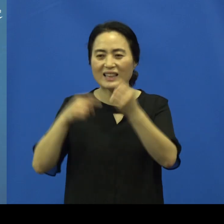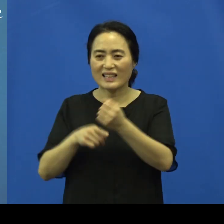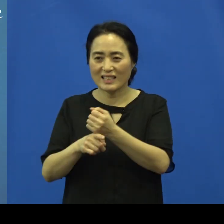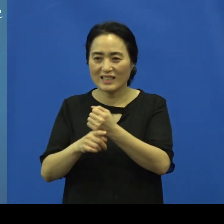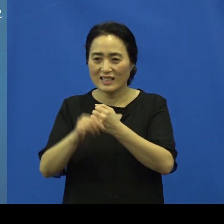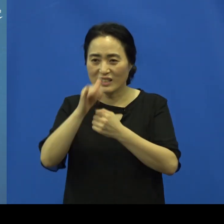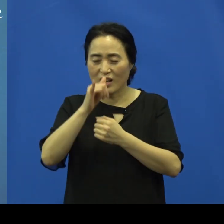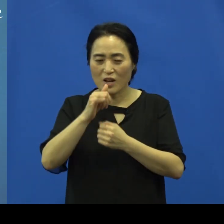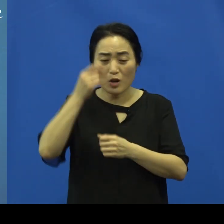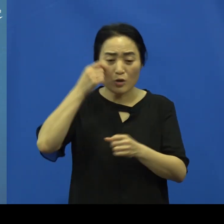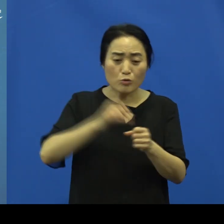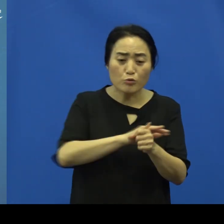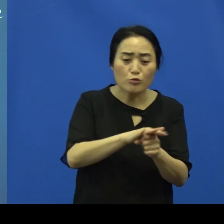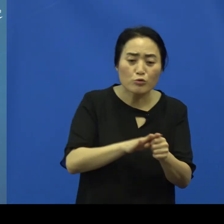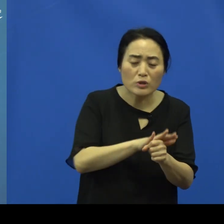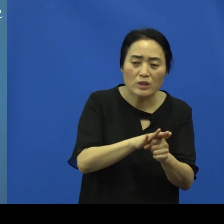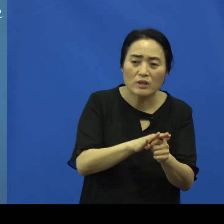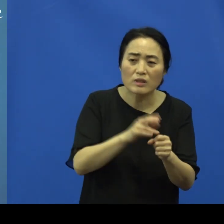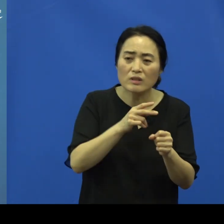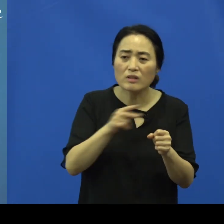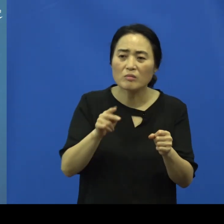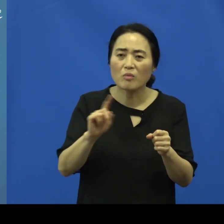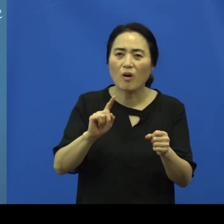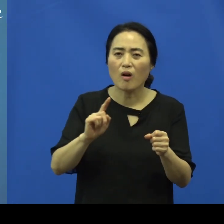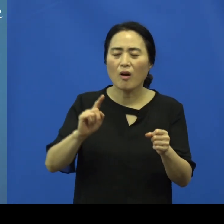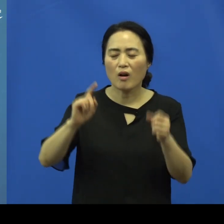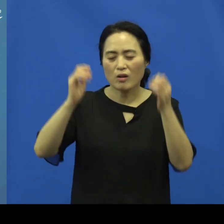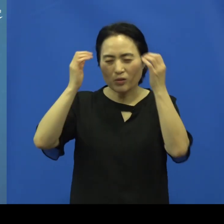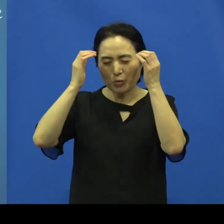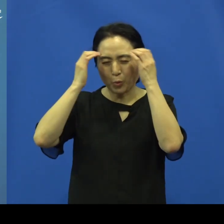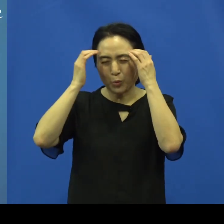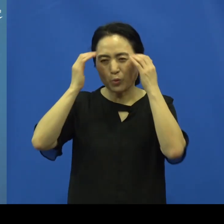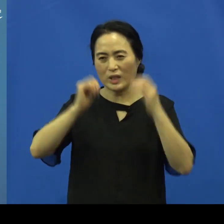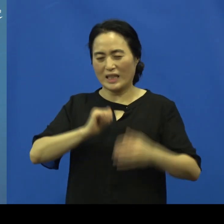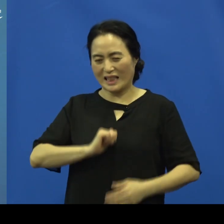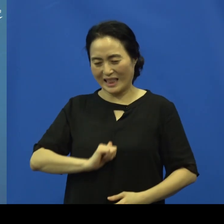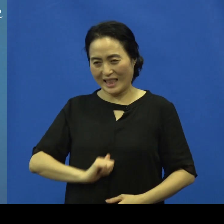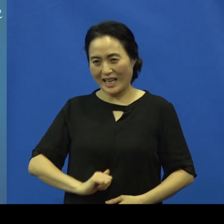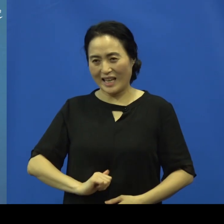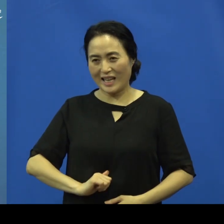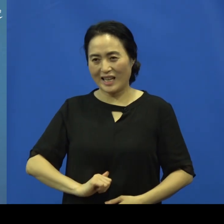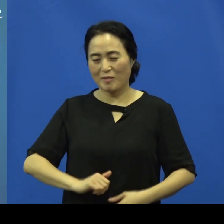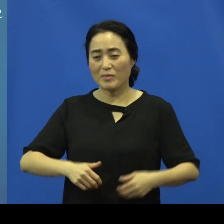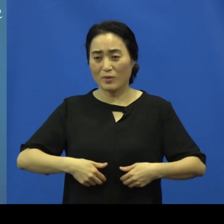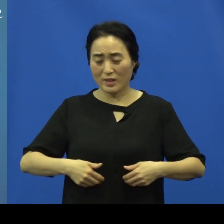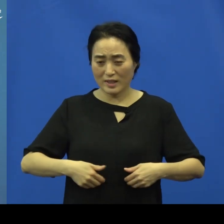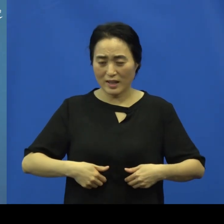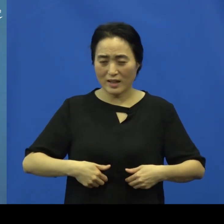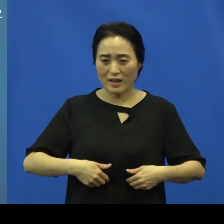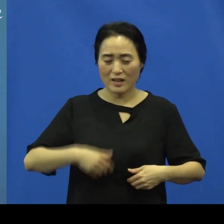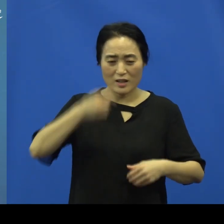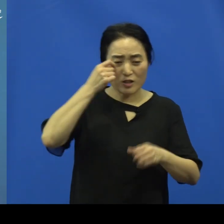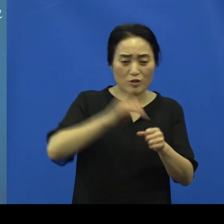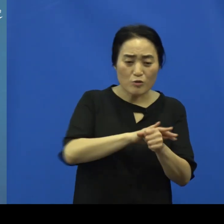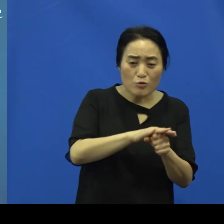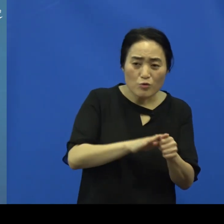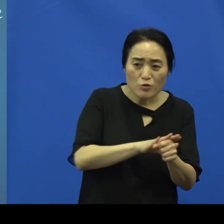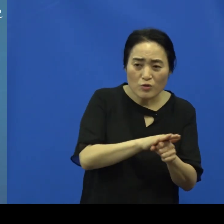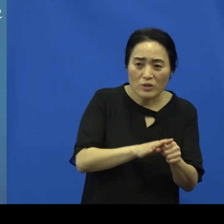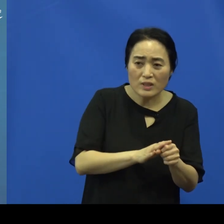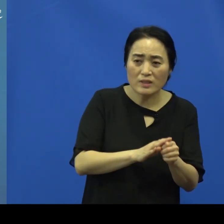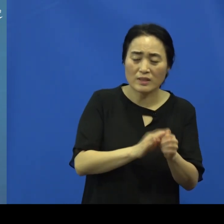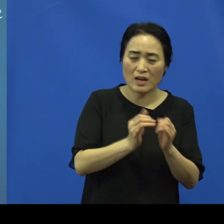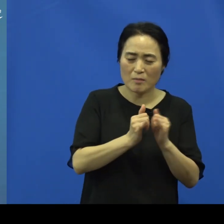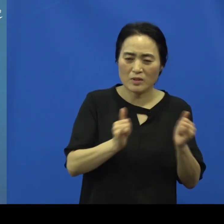그러니까 긍휼을 가진다는 건 어려운 일이에요. 긍휼을 한다면 인내해야 되고, 긍휼을 가지고 있다면